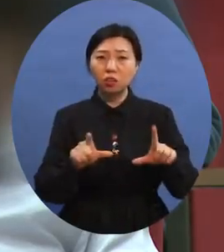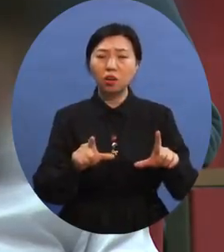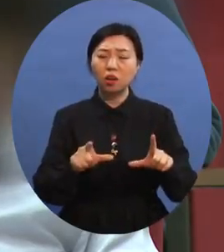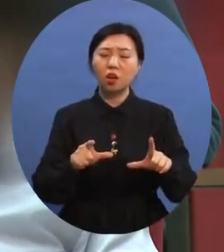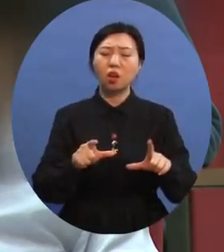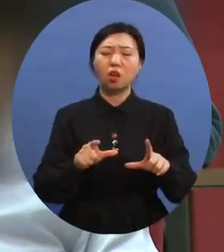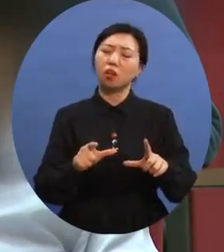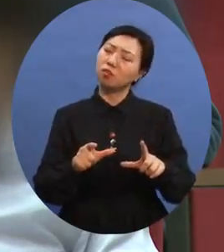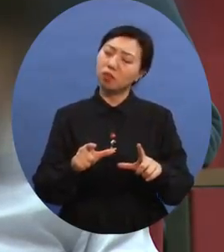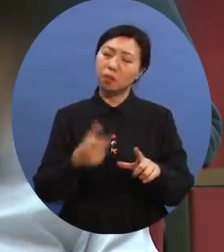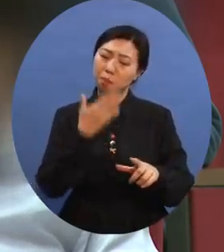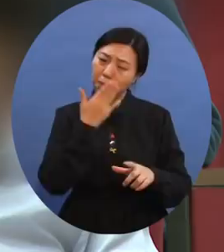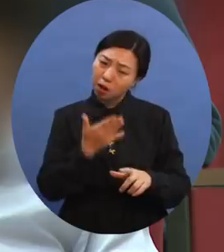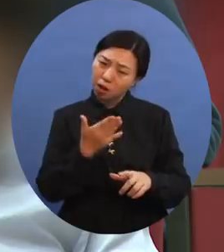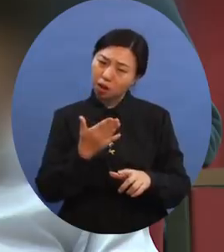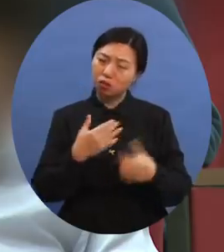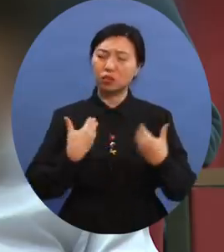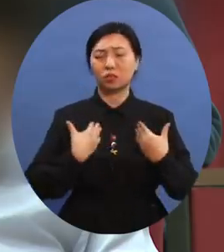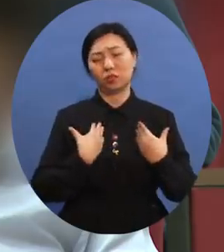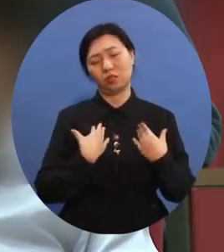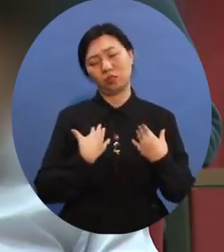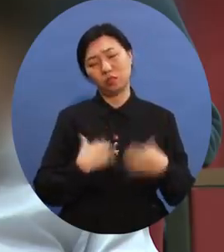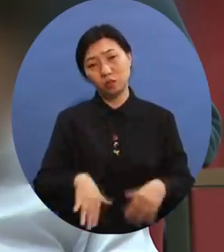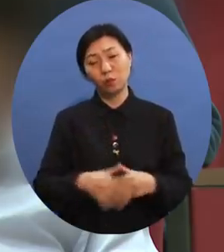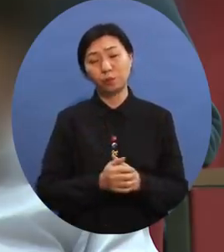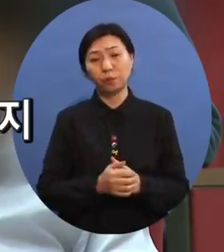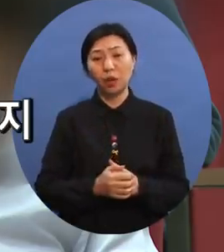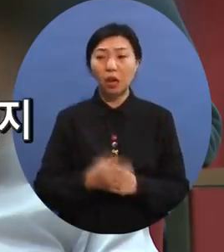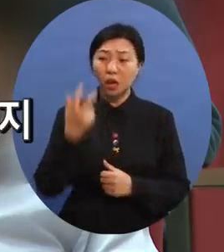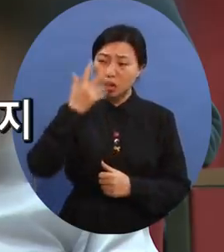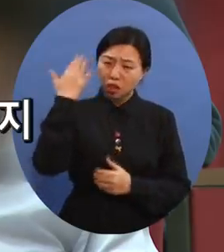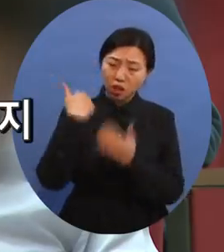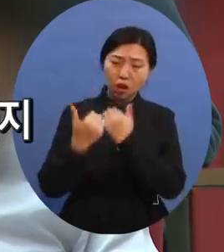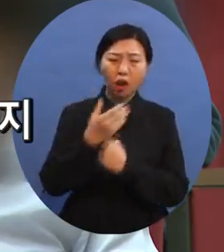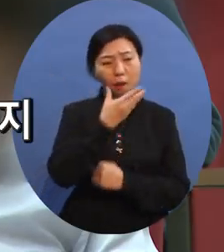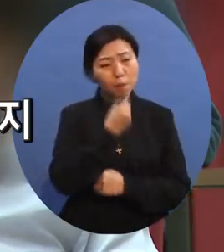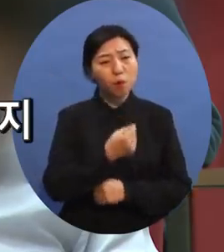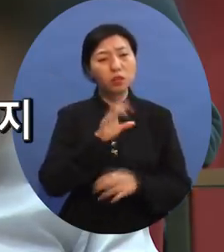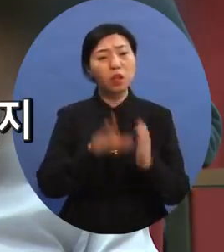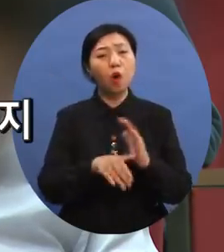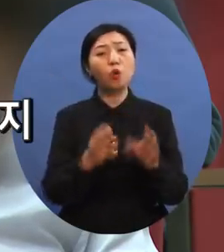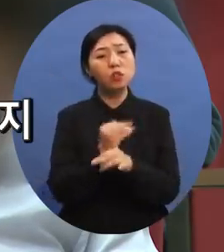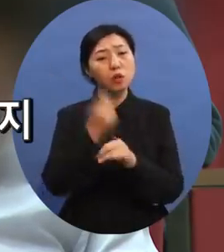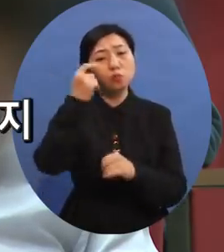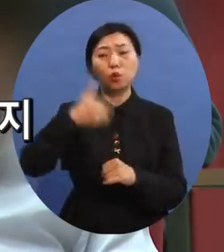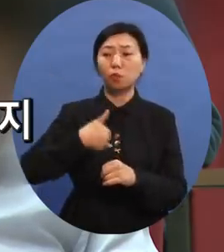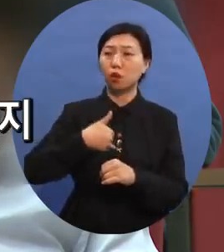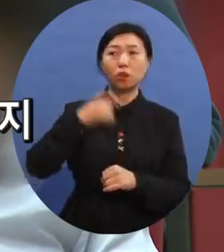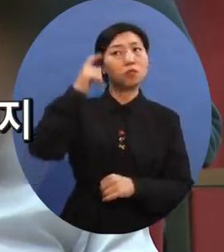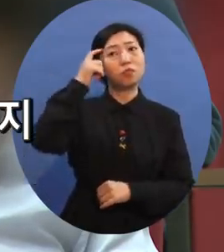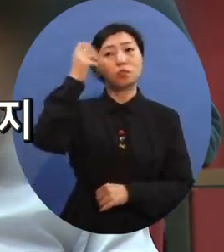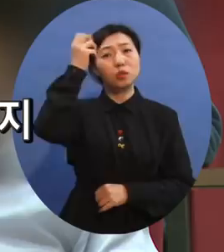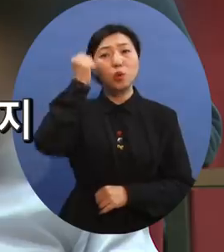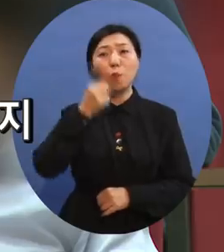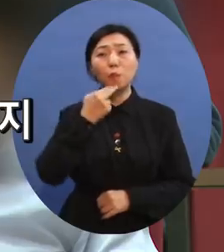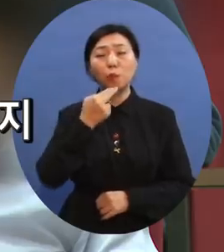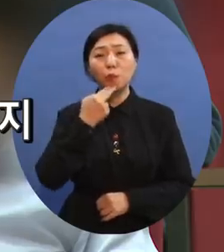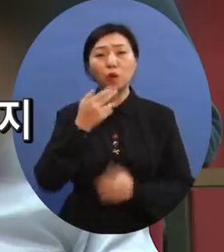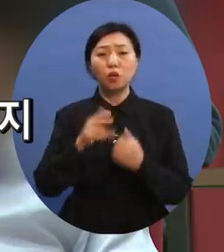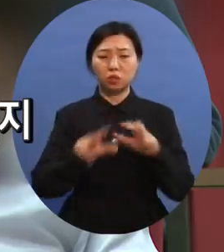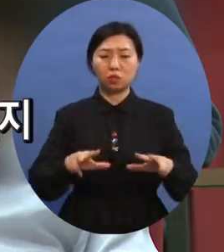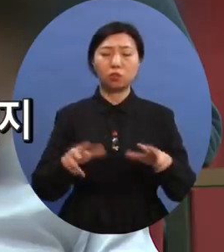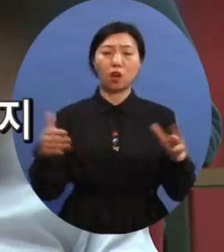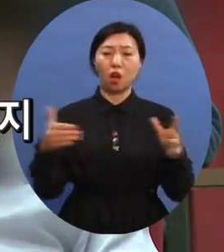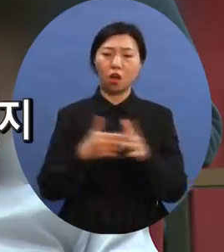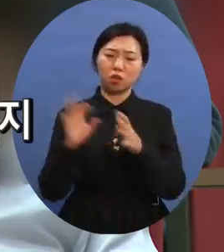행복했던 적이 있냐고 물으면 떠오르는 순간이 없는데요. 앞으로도 이렇게 계속 사는 것이 옳은 건지 저를